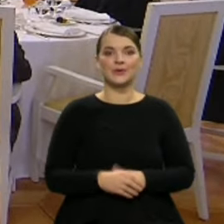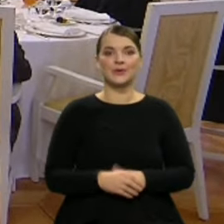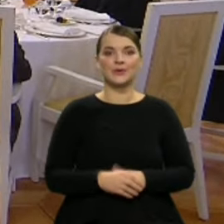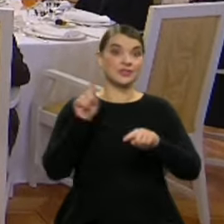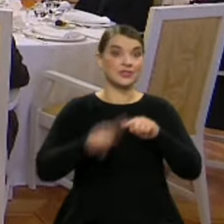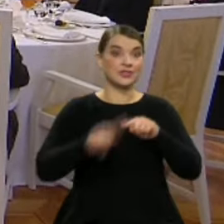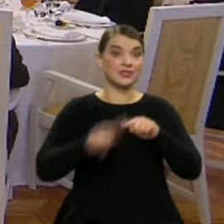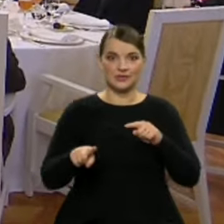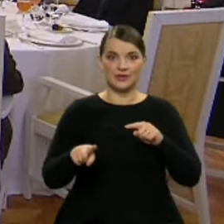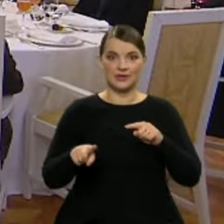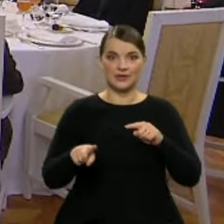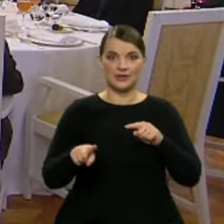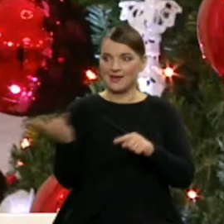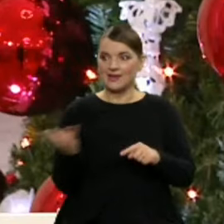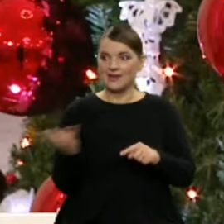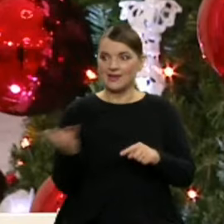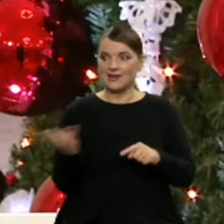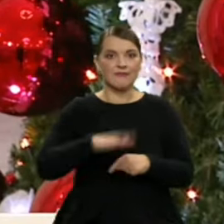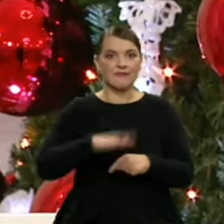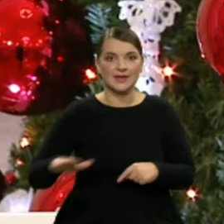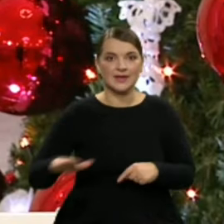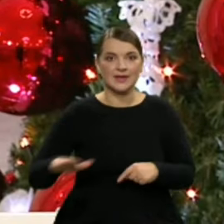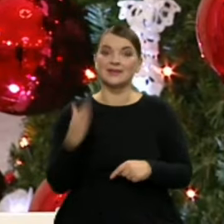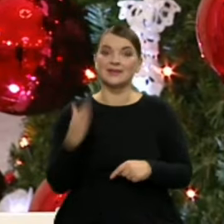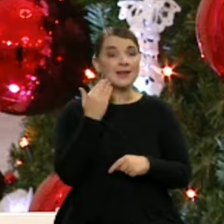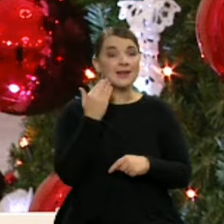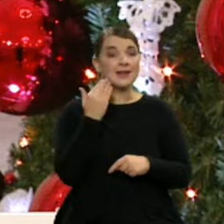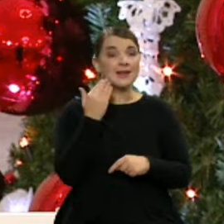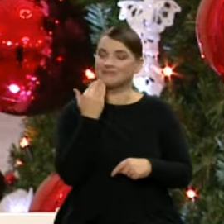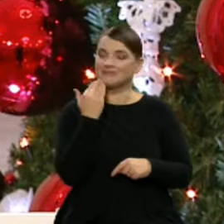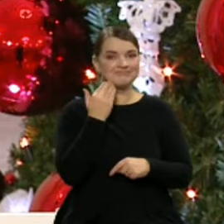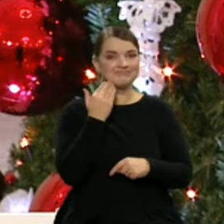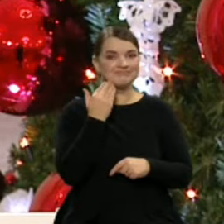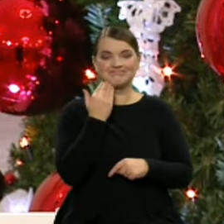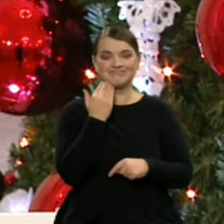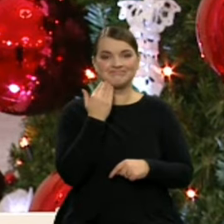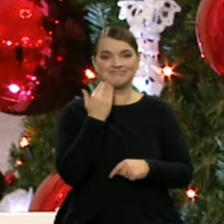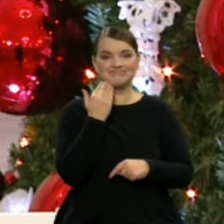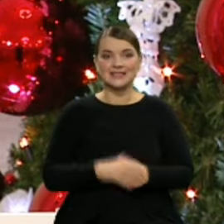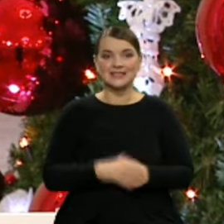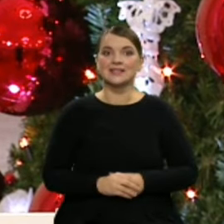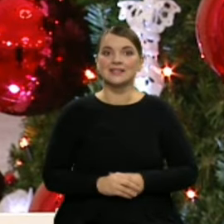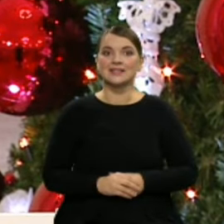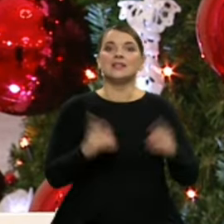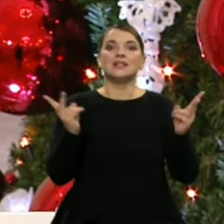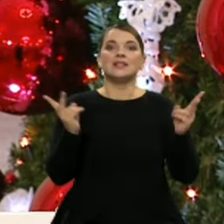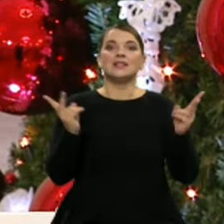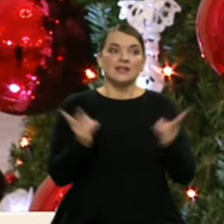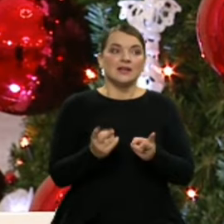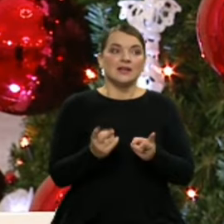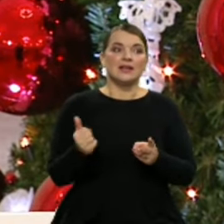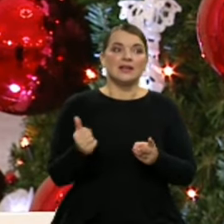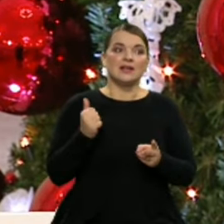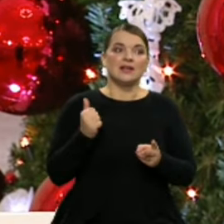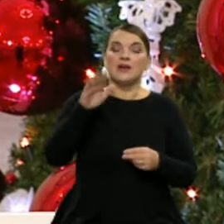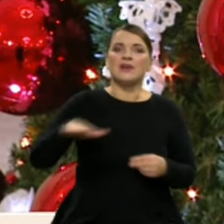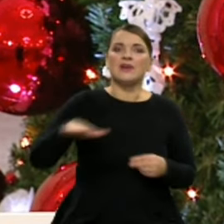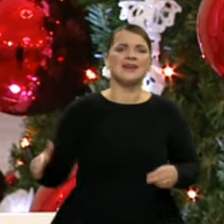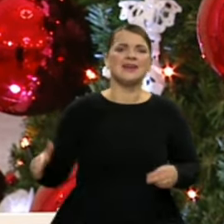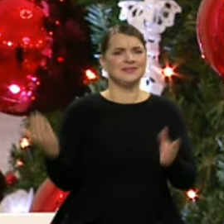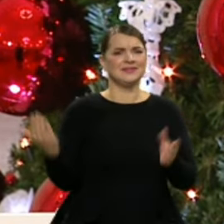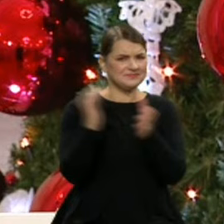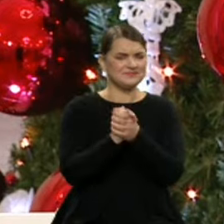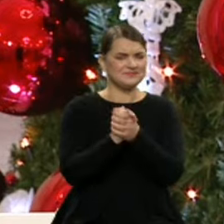iš karto daugiavaikę mama. Reikėjo kad vaikai būtų savi, tai labai greitai jie